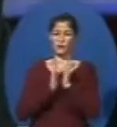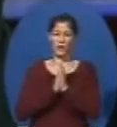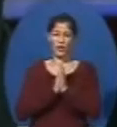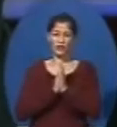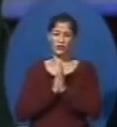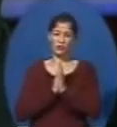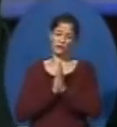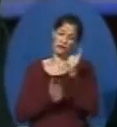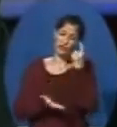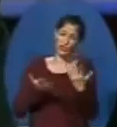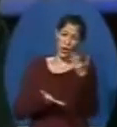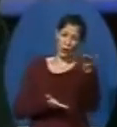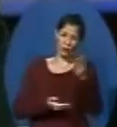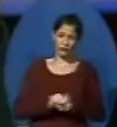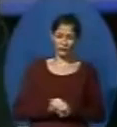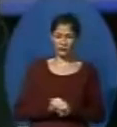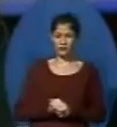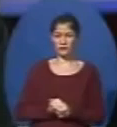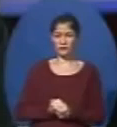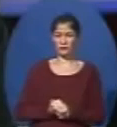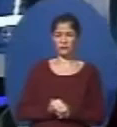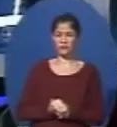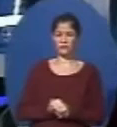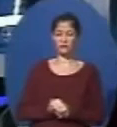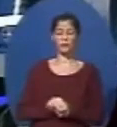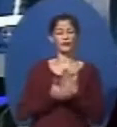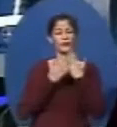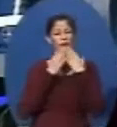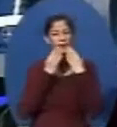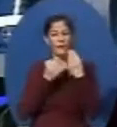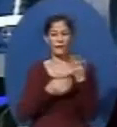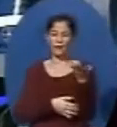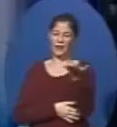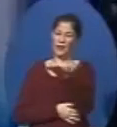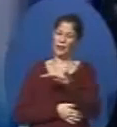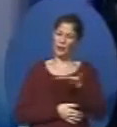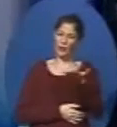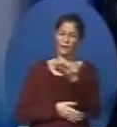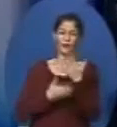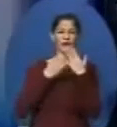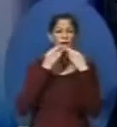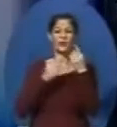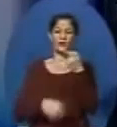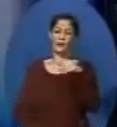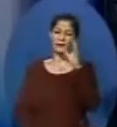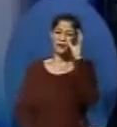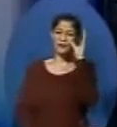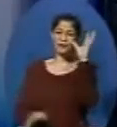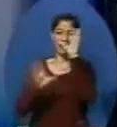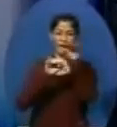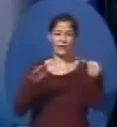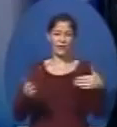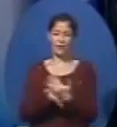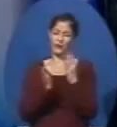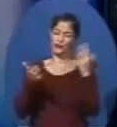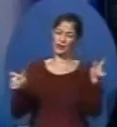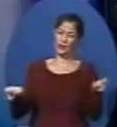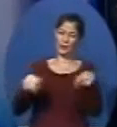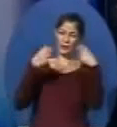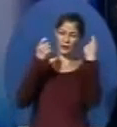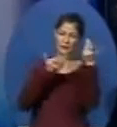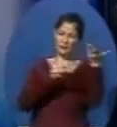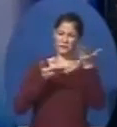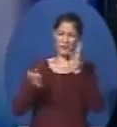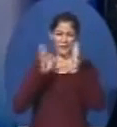אחר, ישקלו את הבקשה שלו. תודה לך גברתי ותודה לכם רבותיי. תודה. ותודה שהייתם איתנו בערב חדש של, של החינוכית. אתם